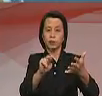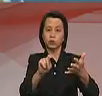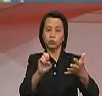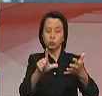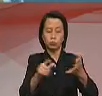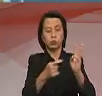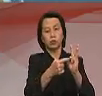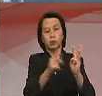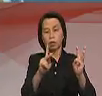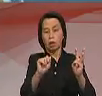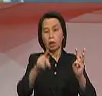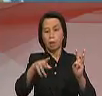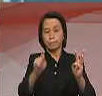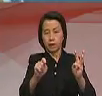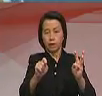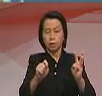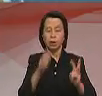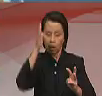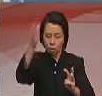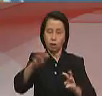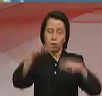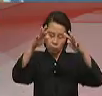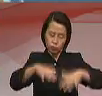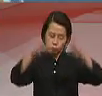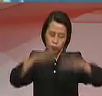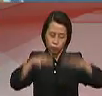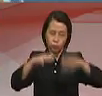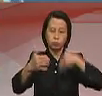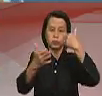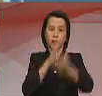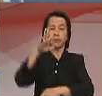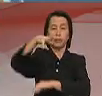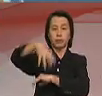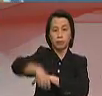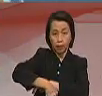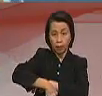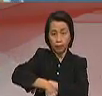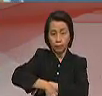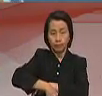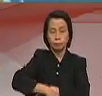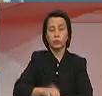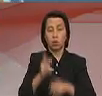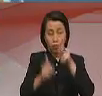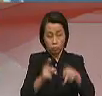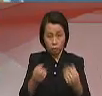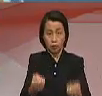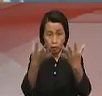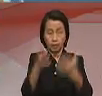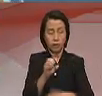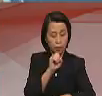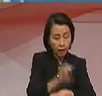dan keadaan ini juga kami jangan ke kain akan berterusan sehingga keliwat malam nanti oleh itu ramai